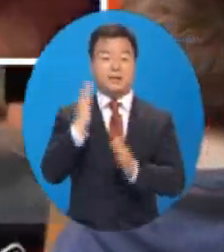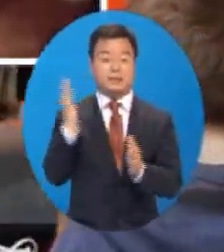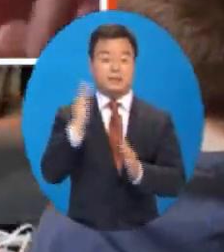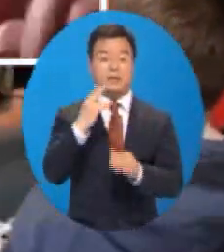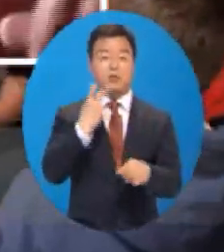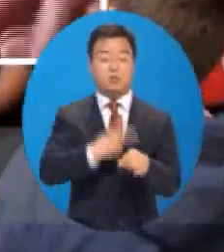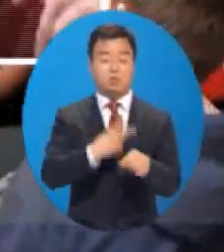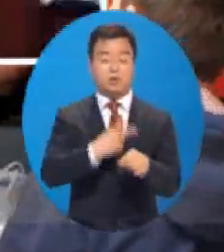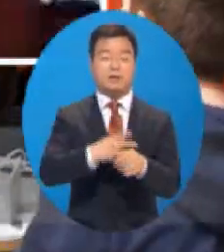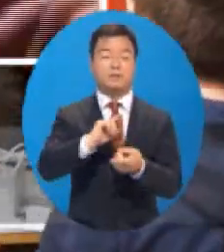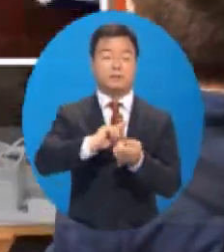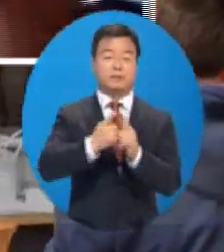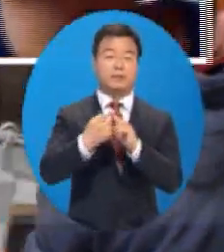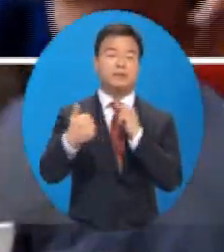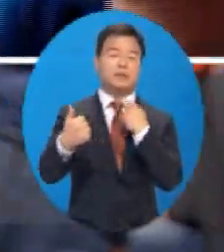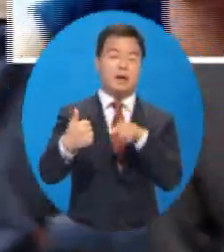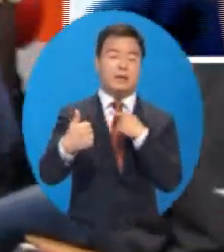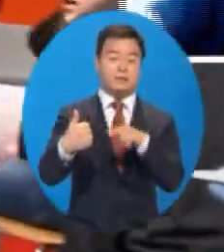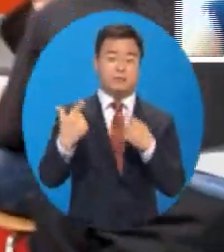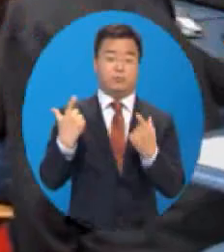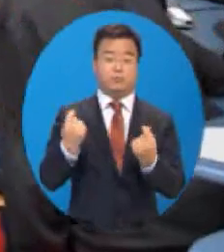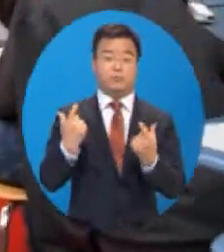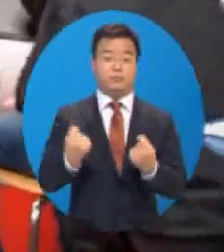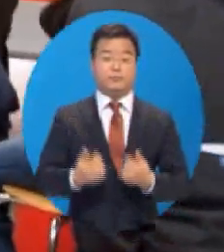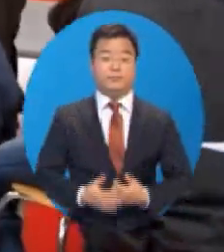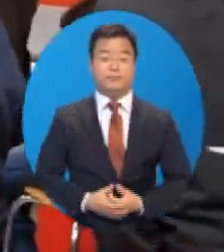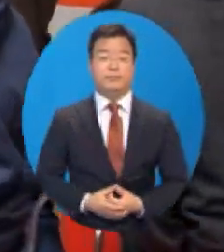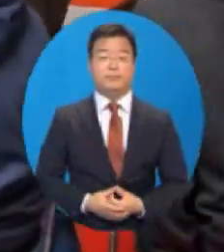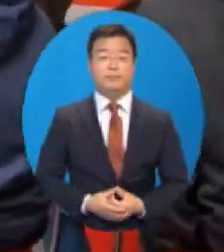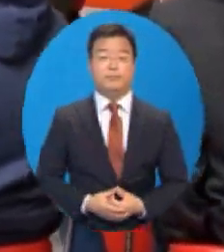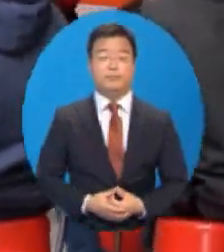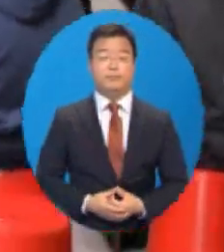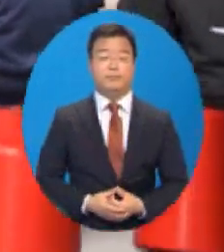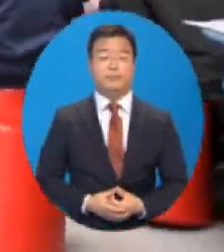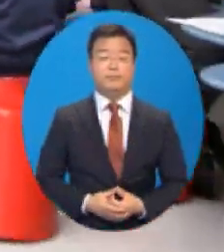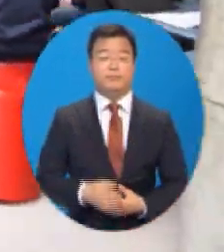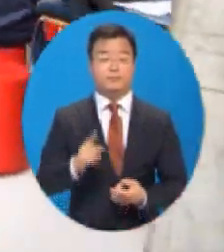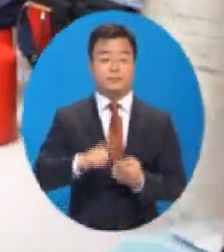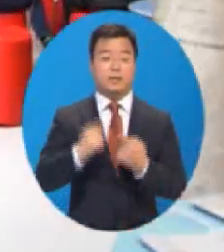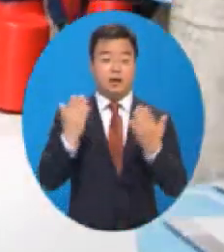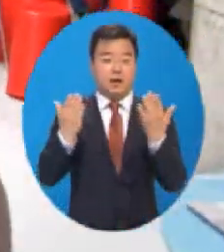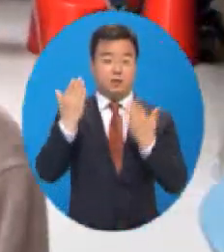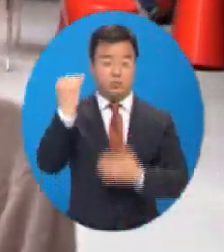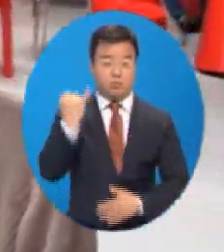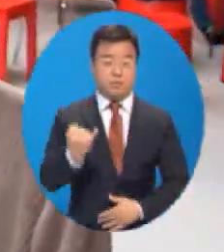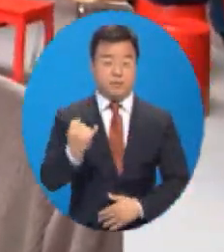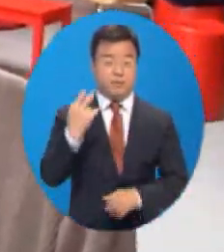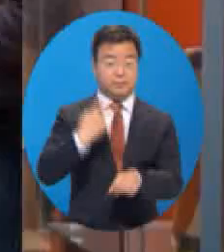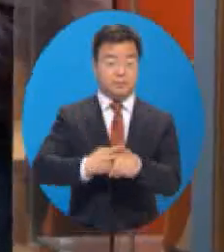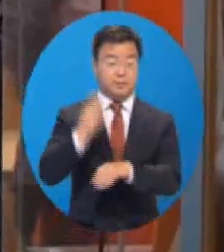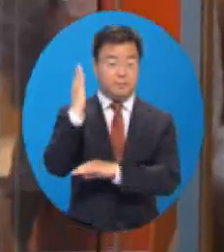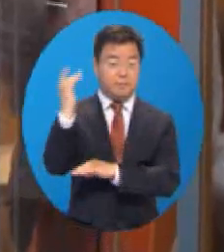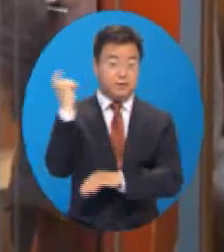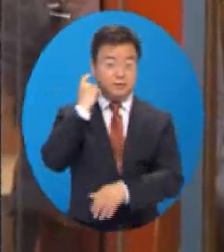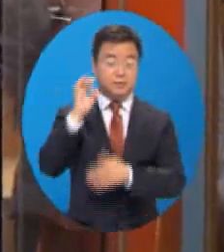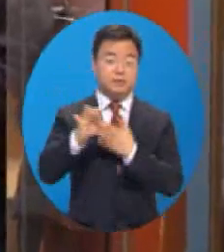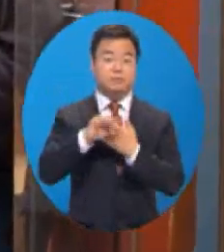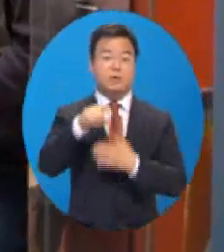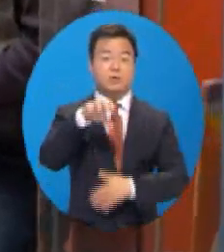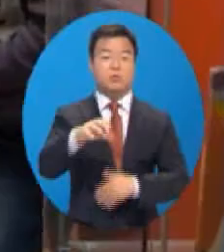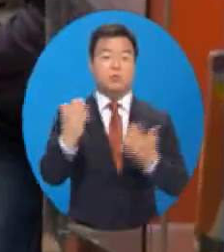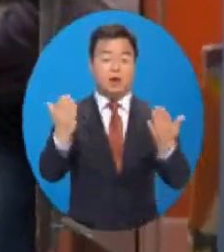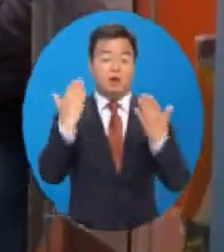teachers how to teach the students about this. 나일랜더 교장 선생님에 의하면 이 학교의